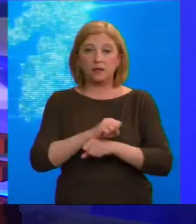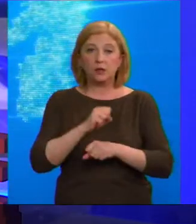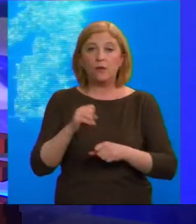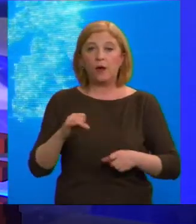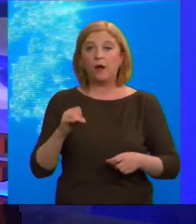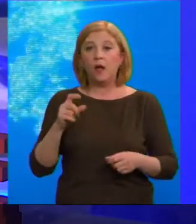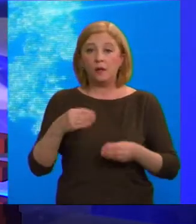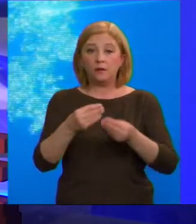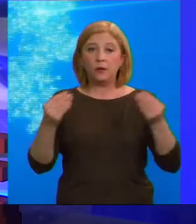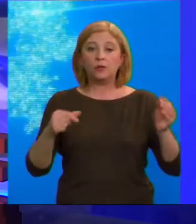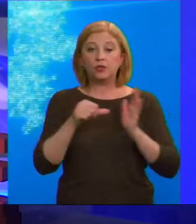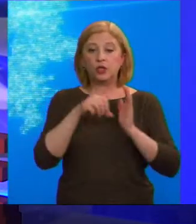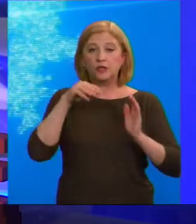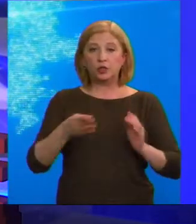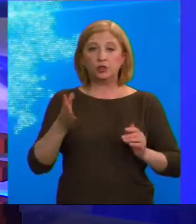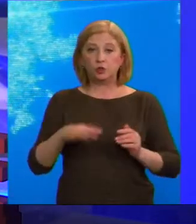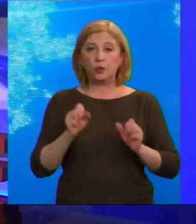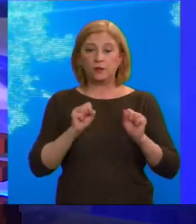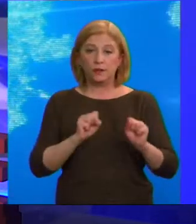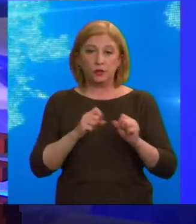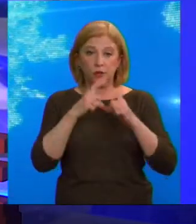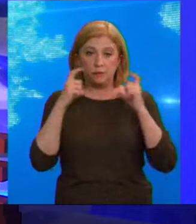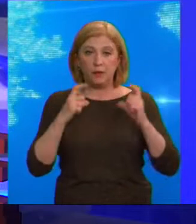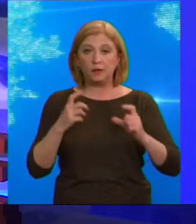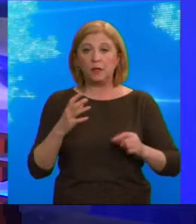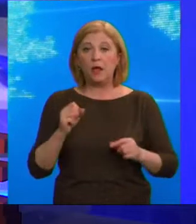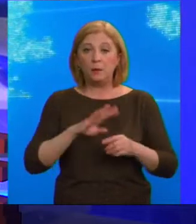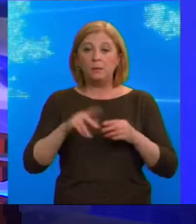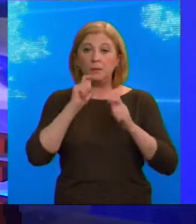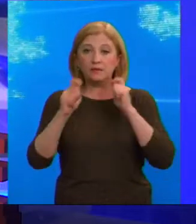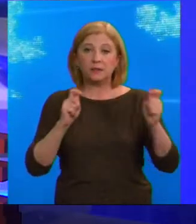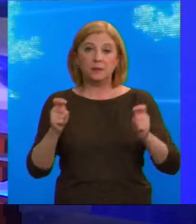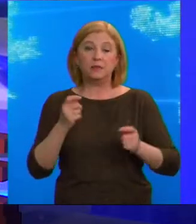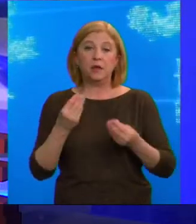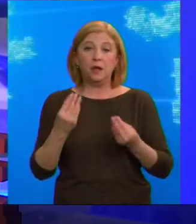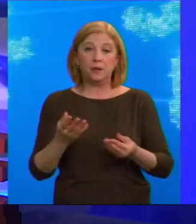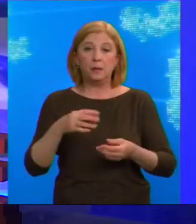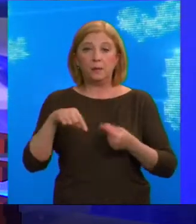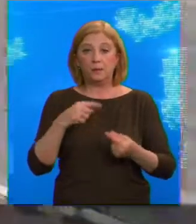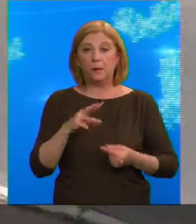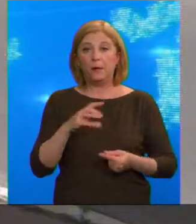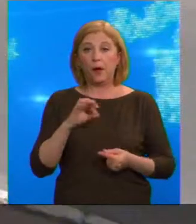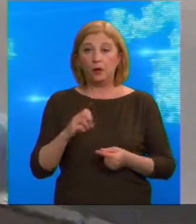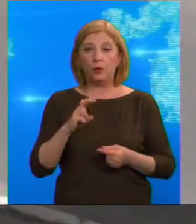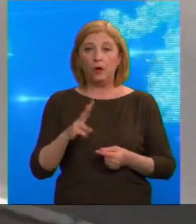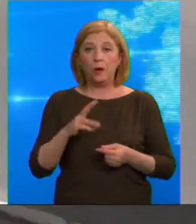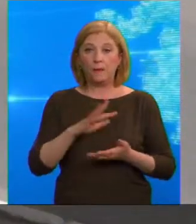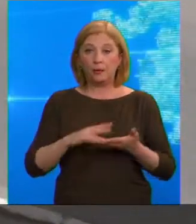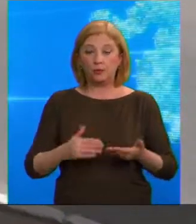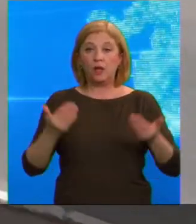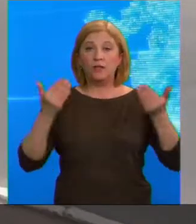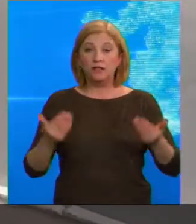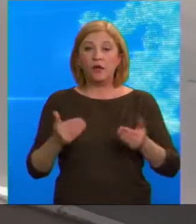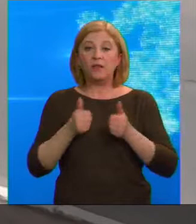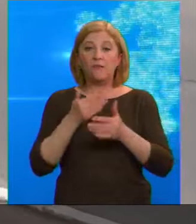добровольцы выдали горожанам 6 тысяч штук средств защиты. Их безвозмездно передали предприниматели. Андрей Михайлюк продолжит. Сегодня